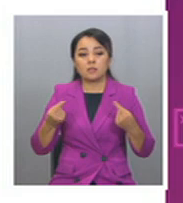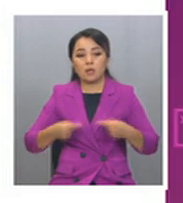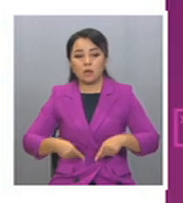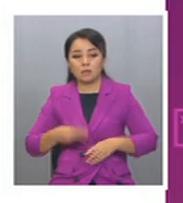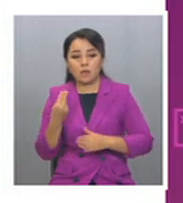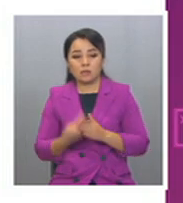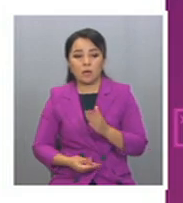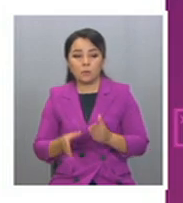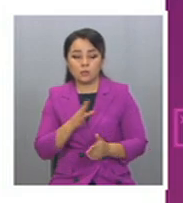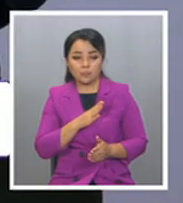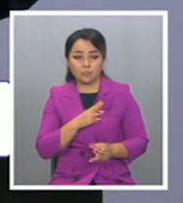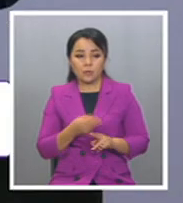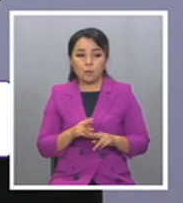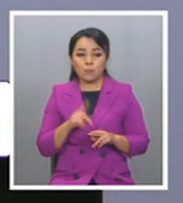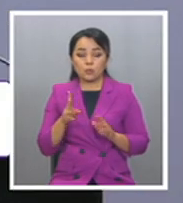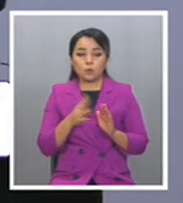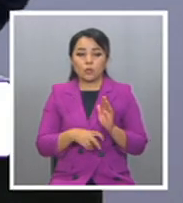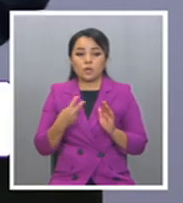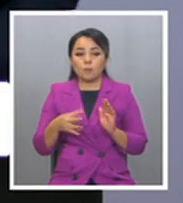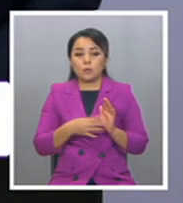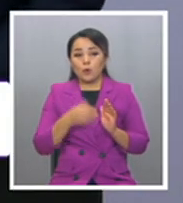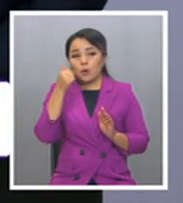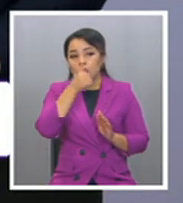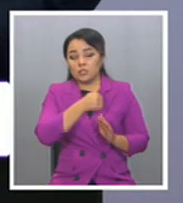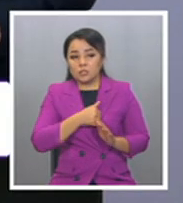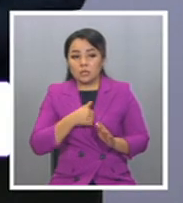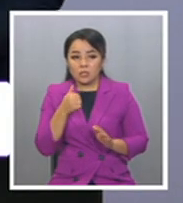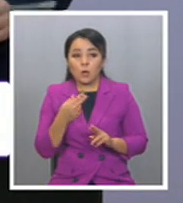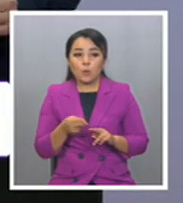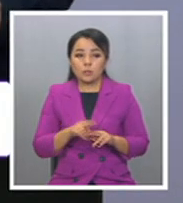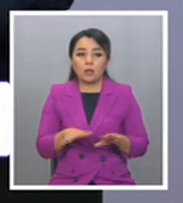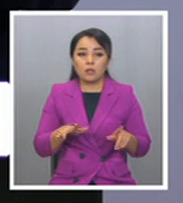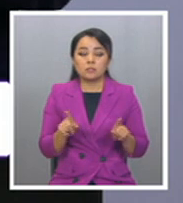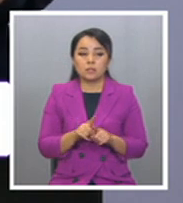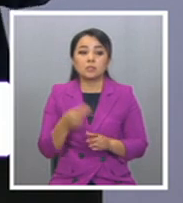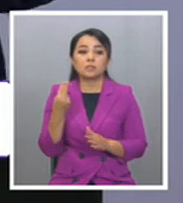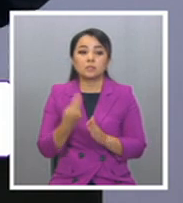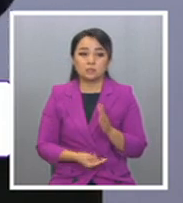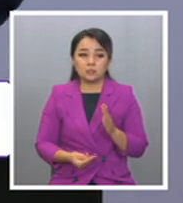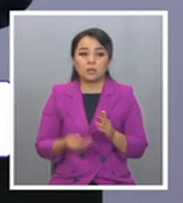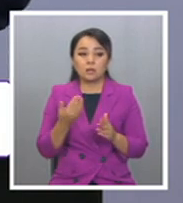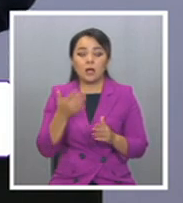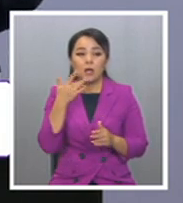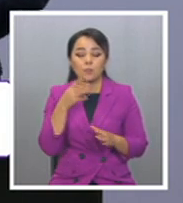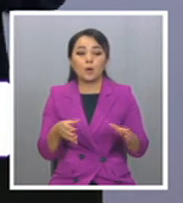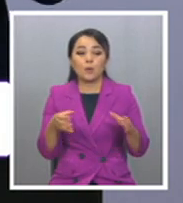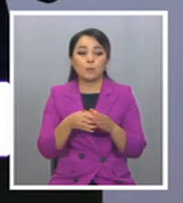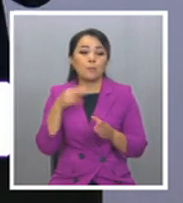орнады. Бұл 1929 жылы осы дағдарыс орнаған кезде Америка Құрама Штаттарының